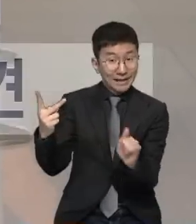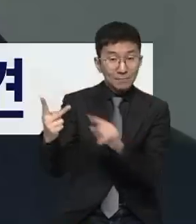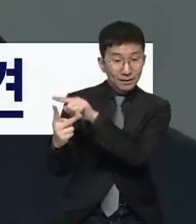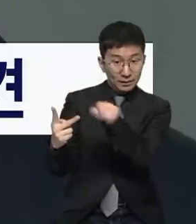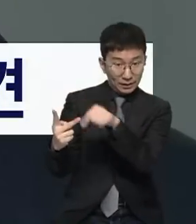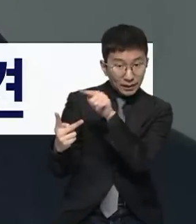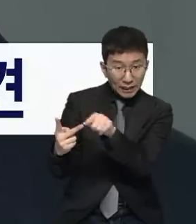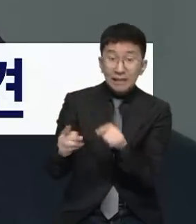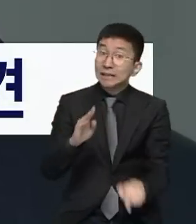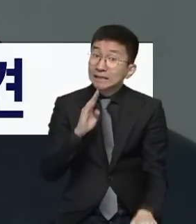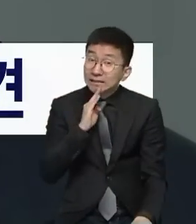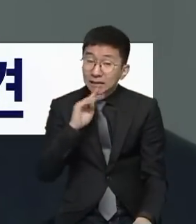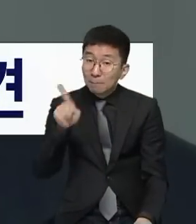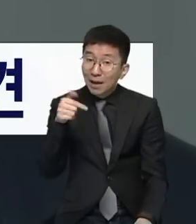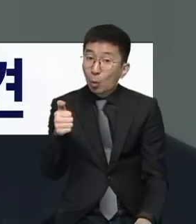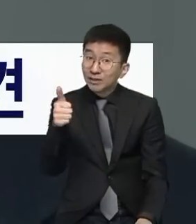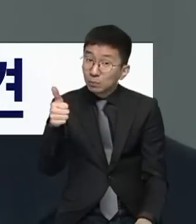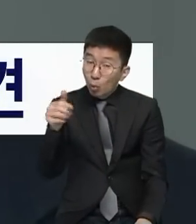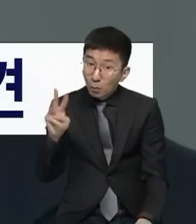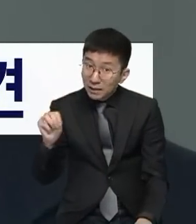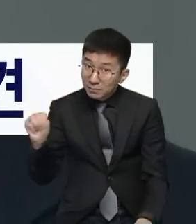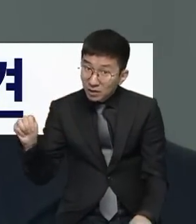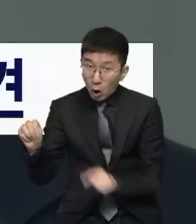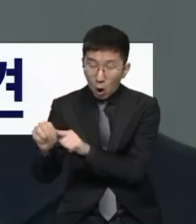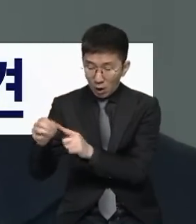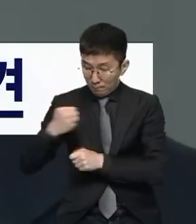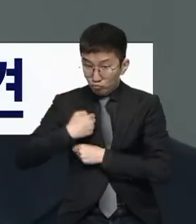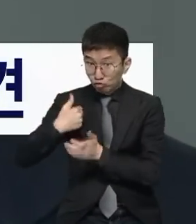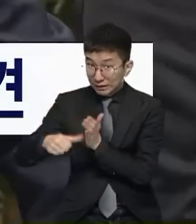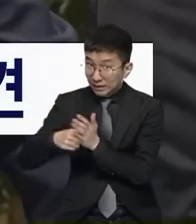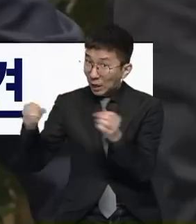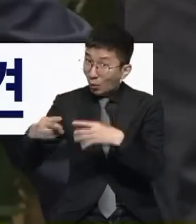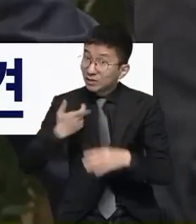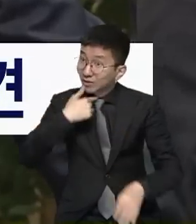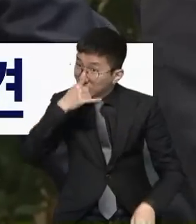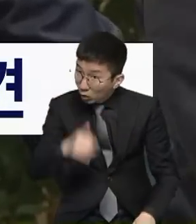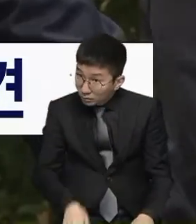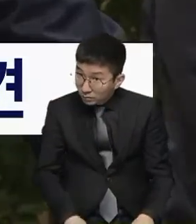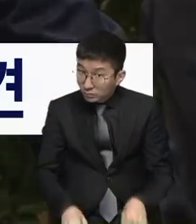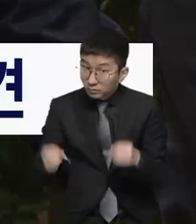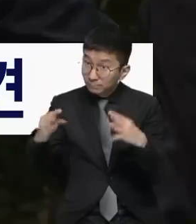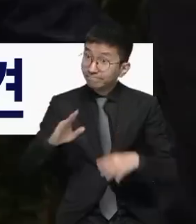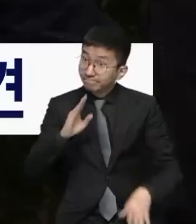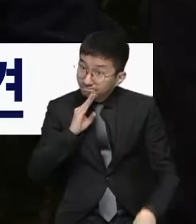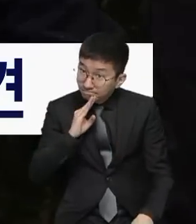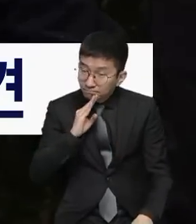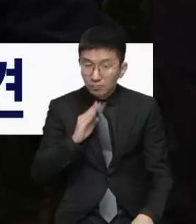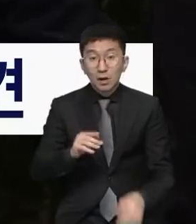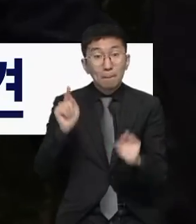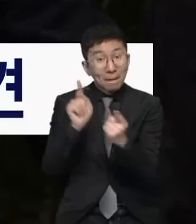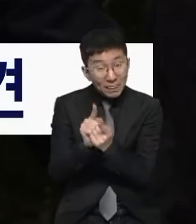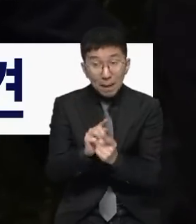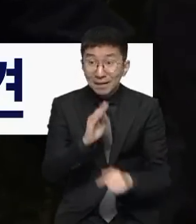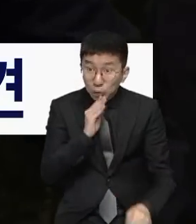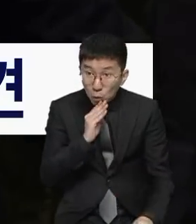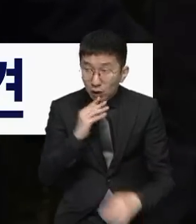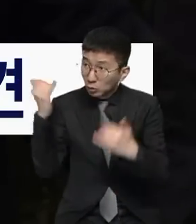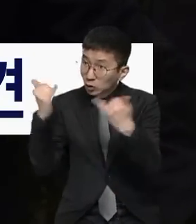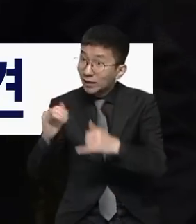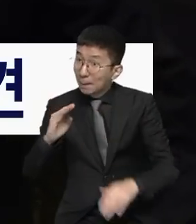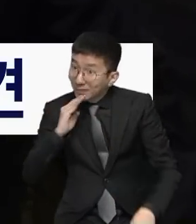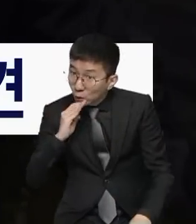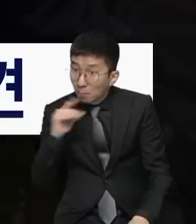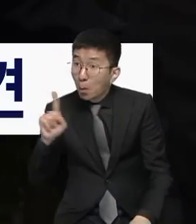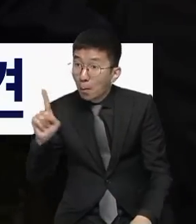상대로 실제 155mm 포탄 관련 대화를 나눴는지 대화한 사실이 있다면 만나서 했는지 전화로